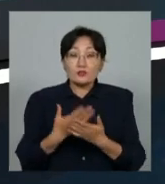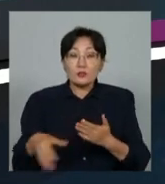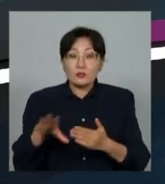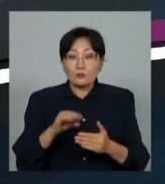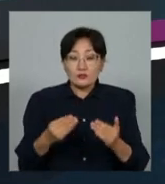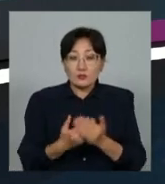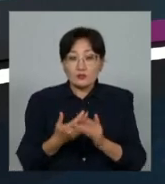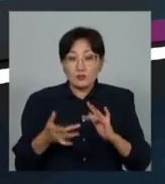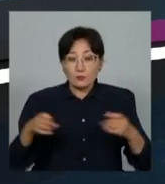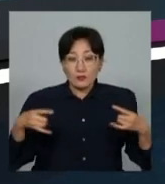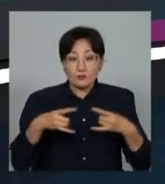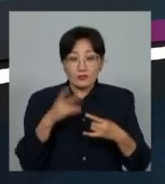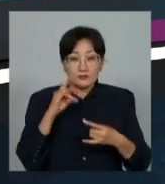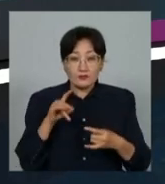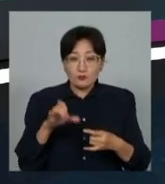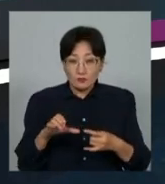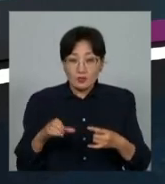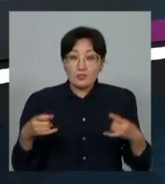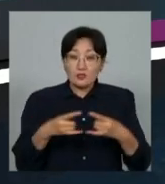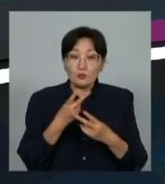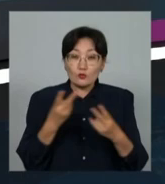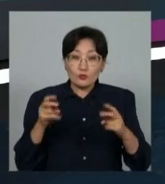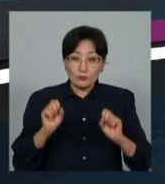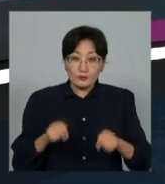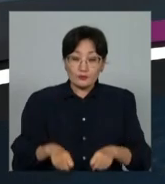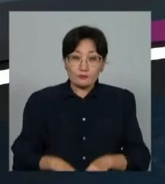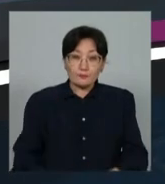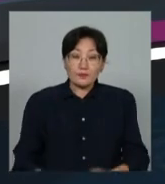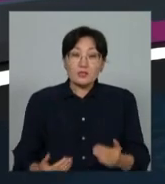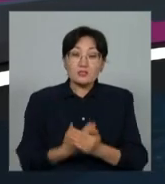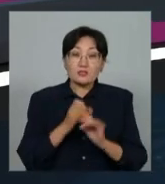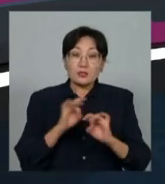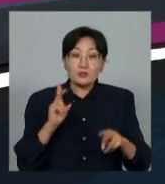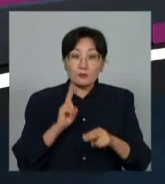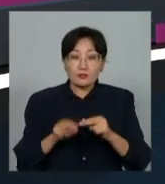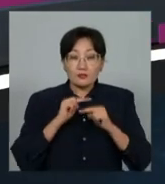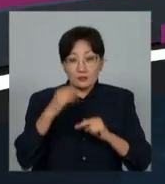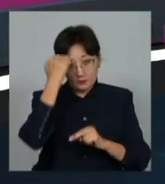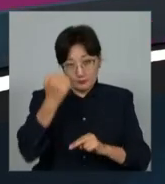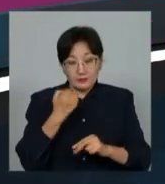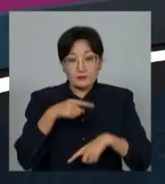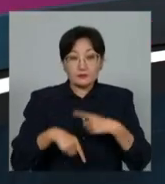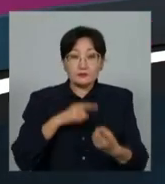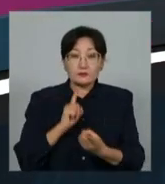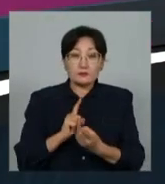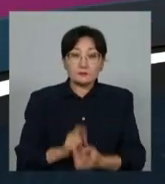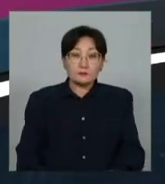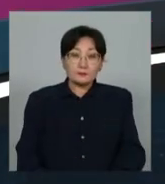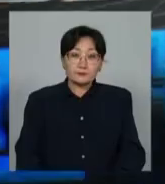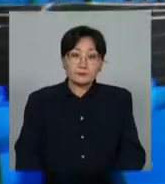барлық материалдарды YouTube арнасындағы Алматы ТВ News парақшасынан таба аласыздар. Әзірге осы, қорытынды жаңалықтарда қайта қауышқанша.